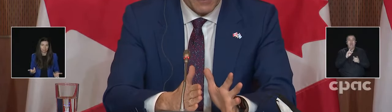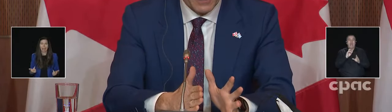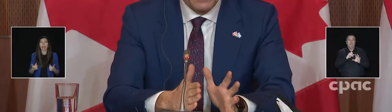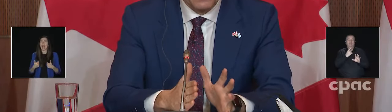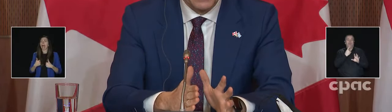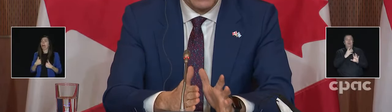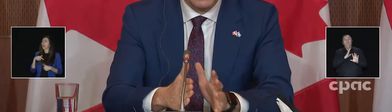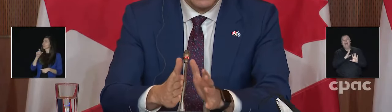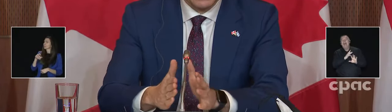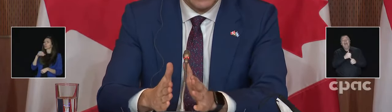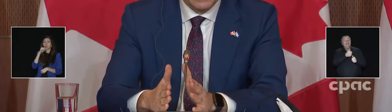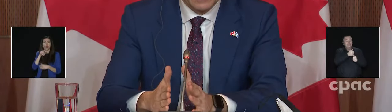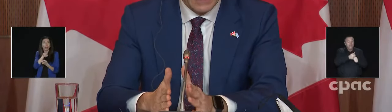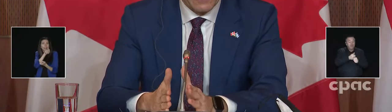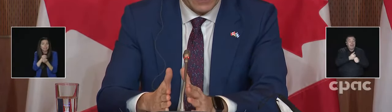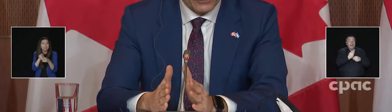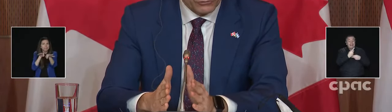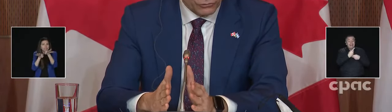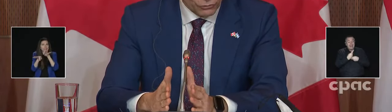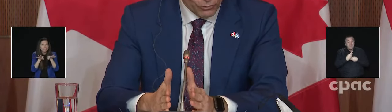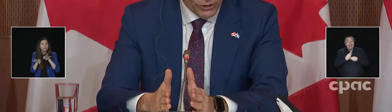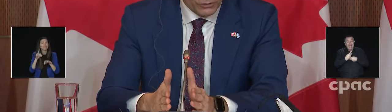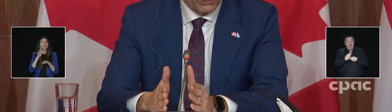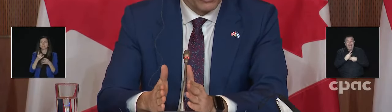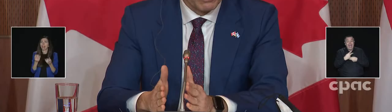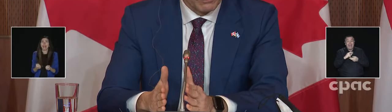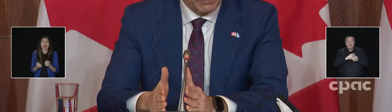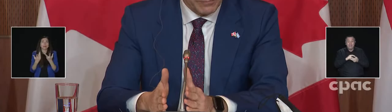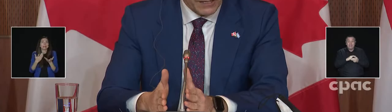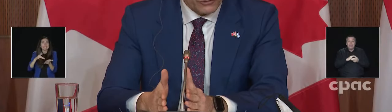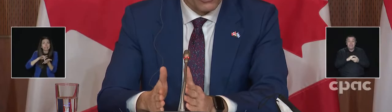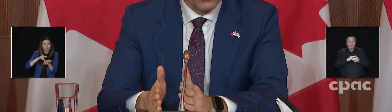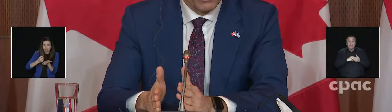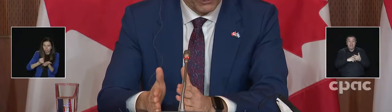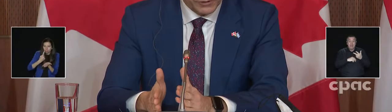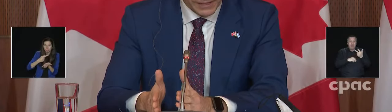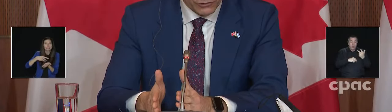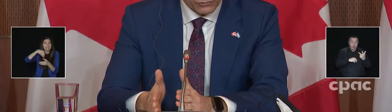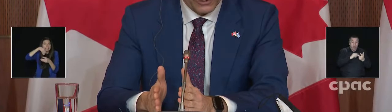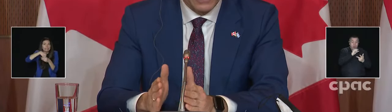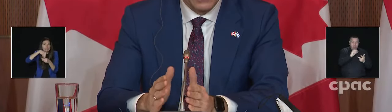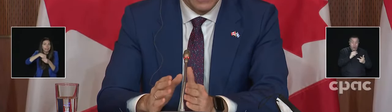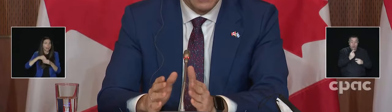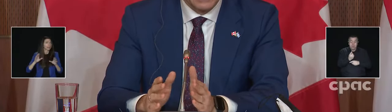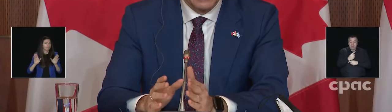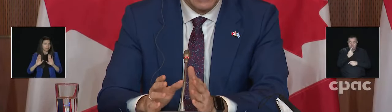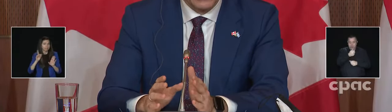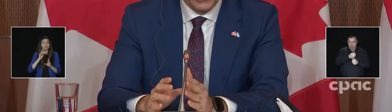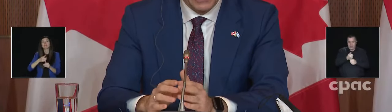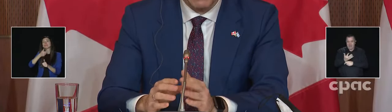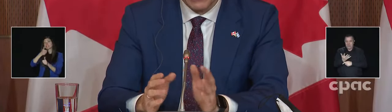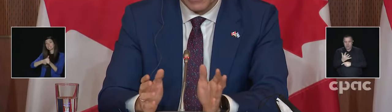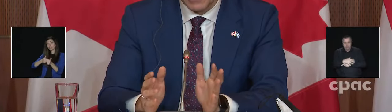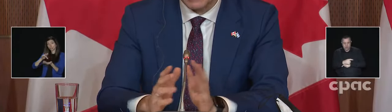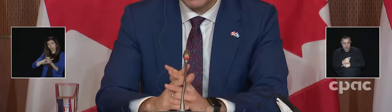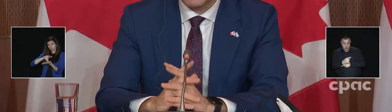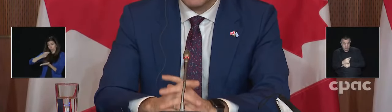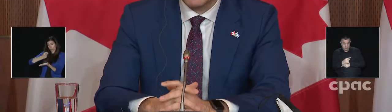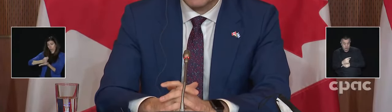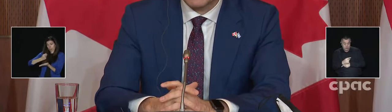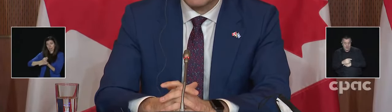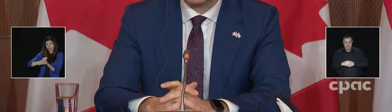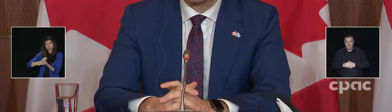chaque traitement vient avec trois doses par jour pour cinq jours. So I'll say that in English again, because